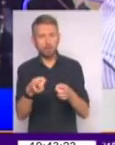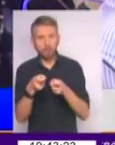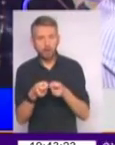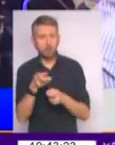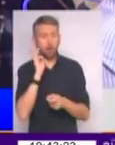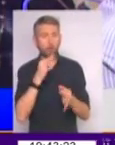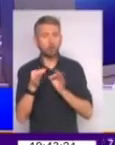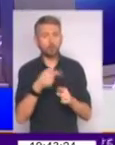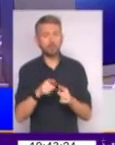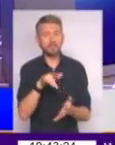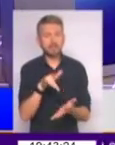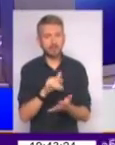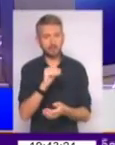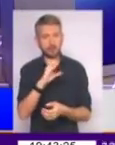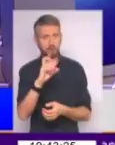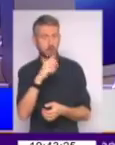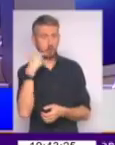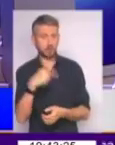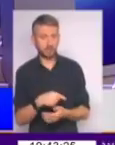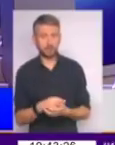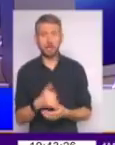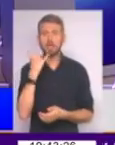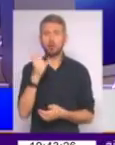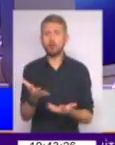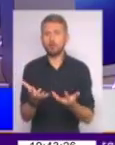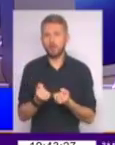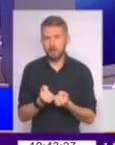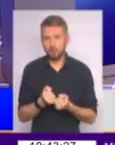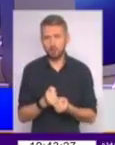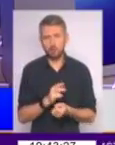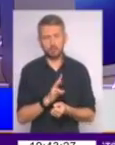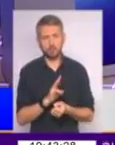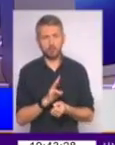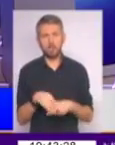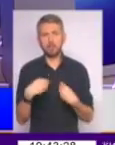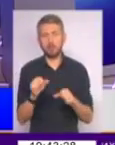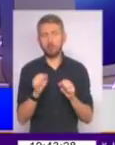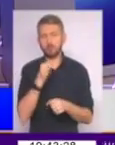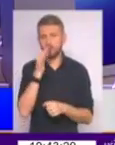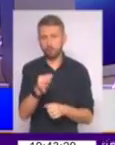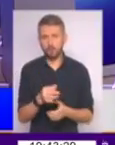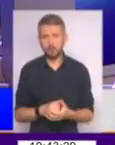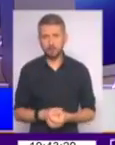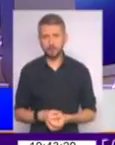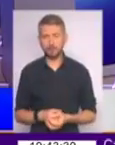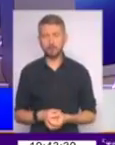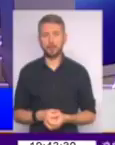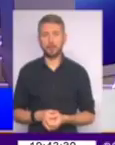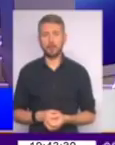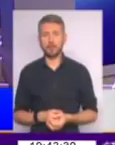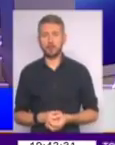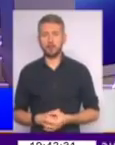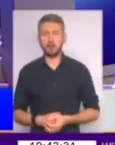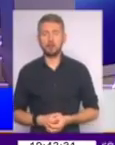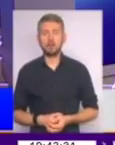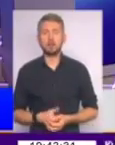консульство – це є центр ФСБ Росії. Дзвіночок приймемо. Одну секундочку, і дам вам можливість відповісти, бо з регіонів. Будь ласка,